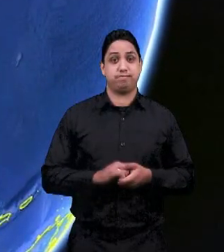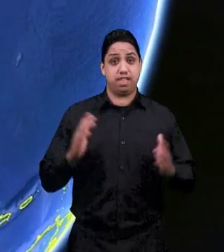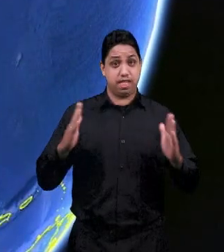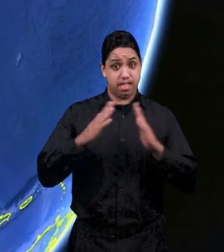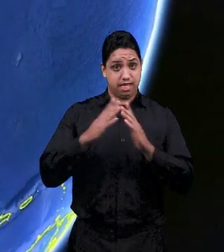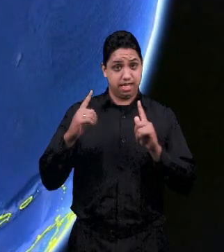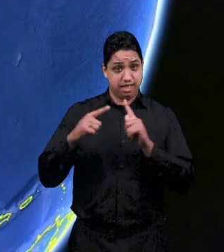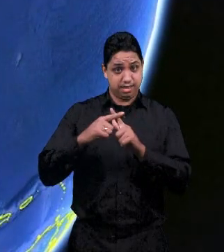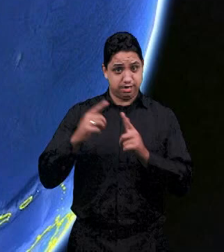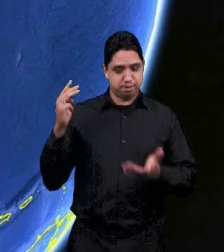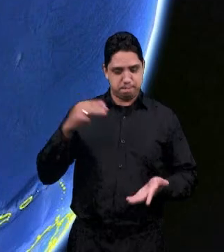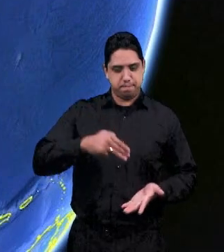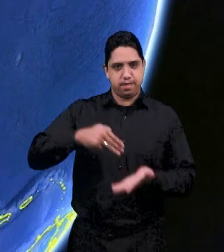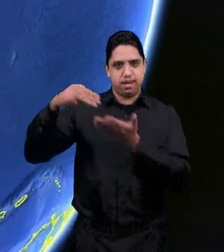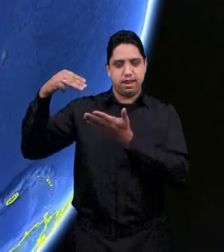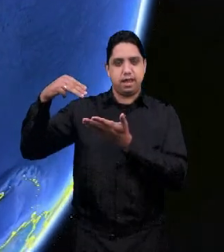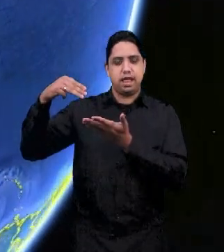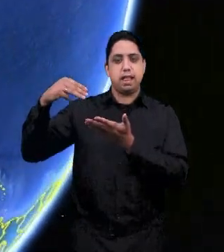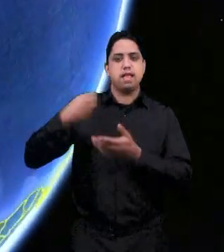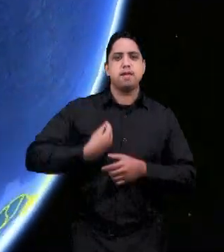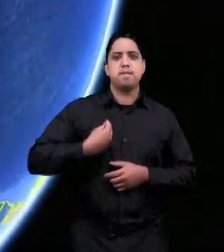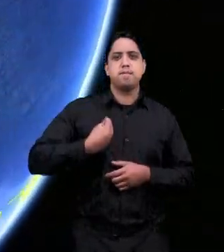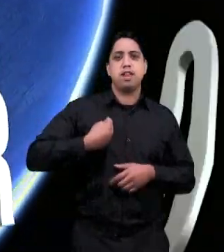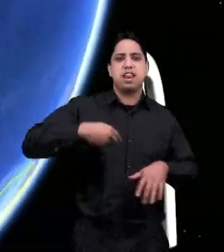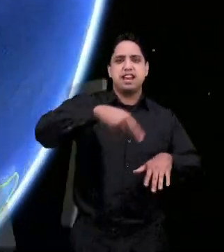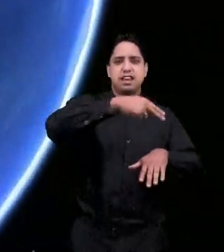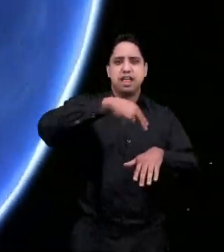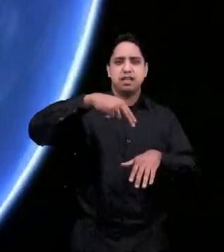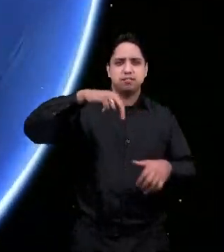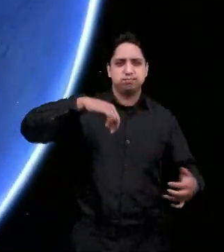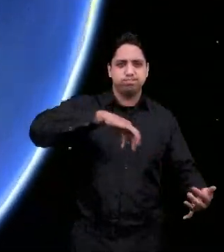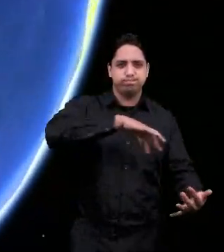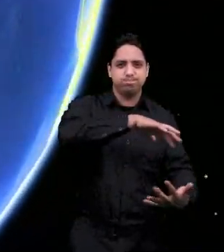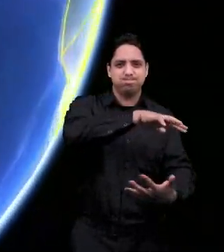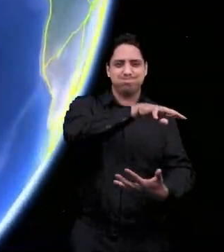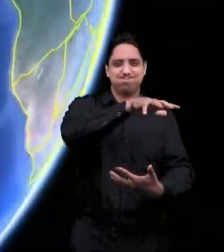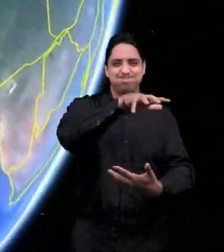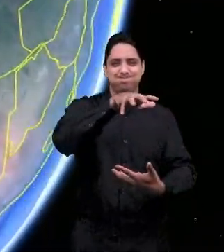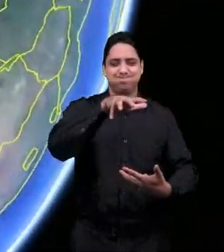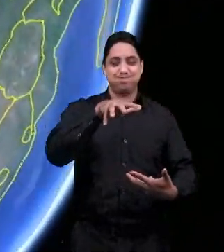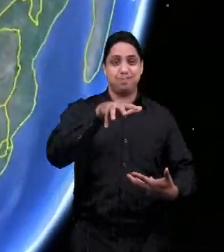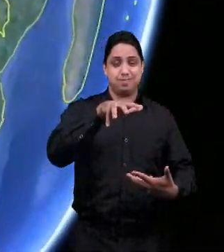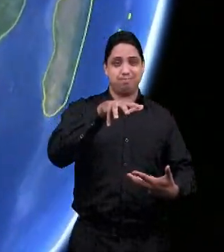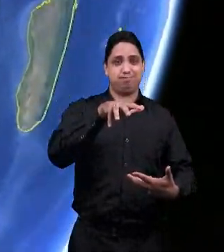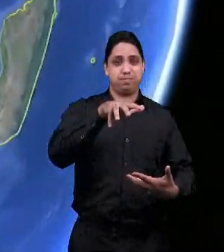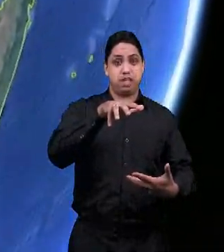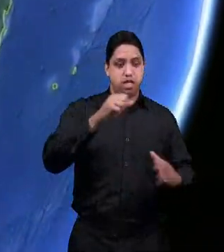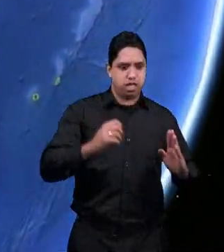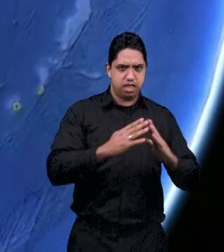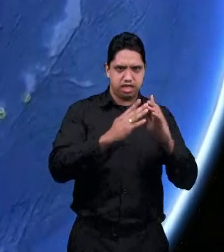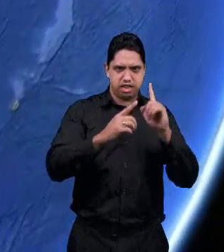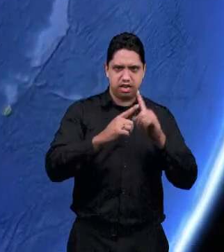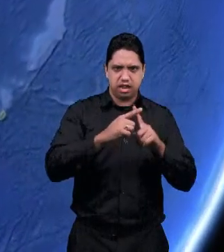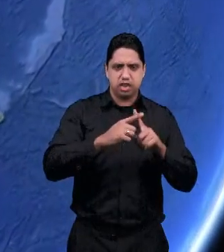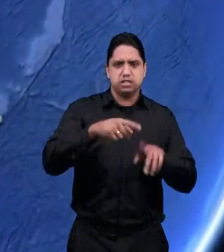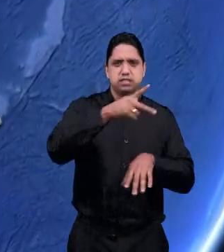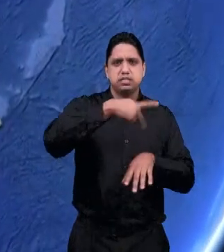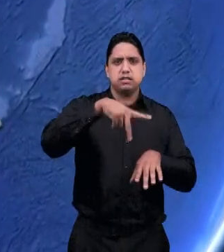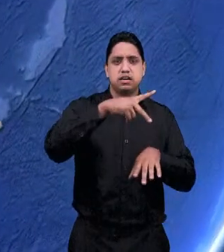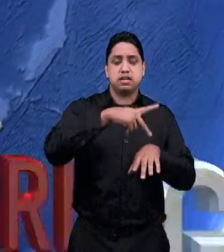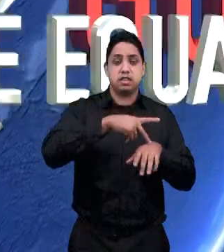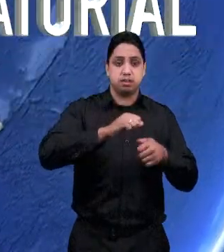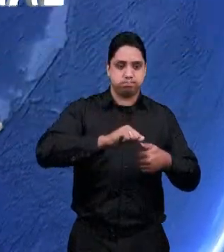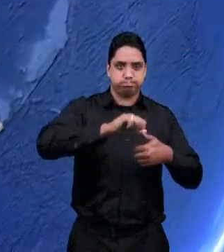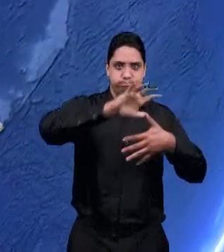L'Église chrétienne Maranatha est présente dans des nations de tous les continents de la planète. Des églises des pays dans les trois